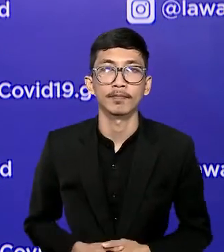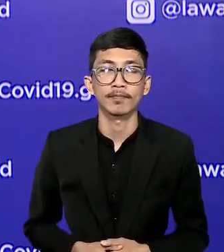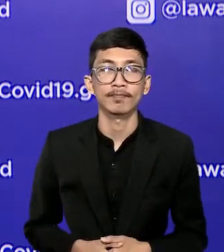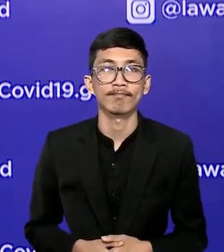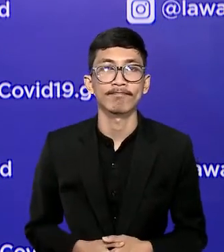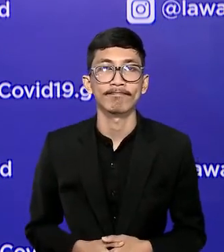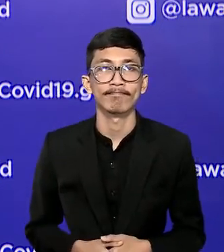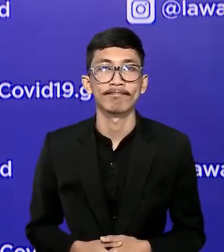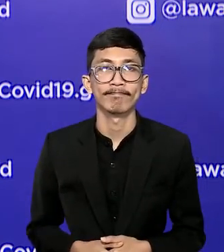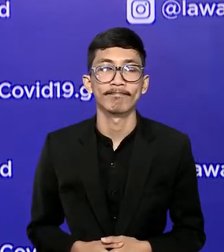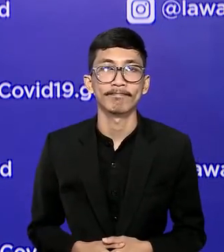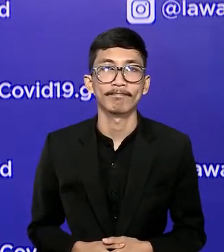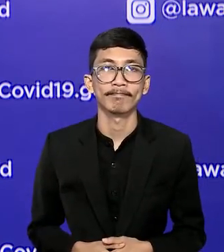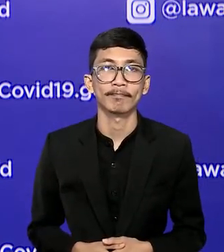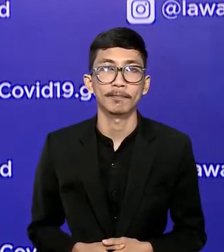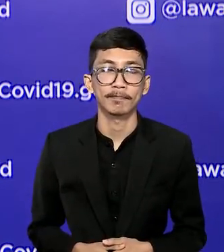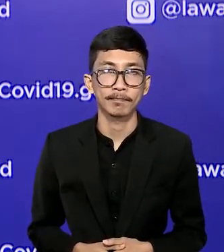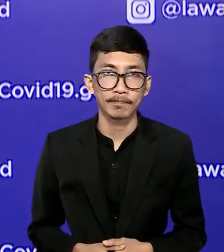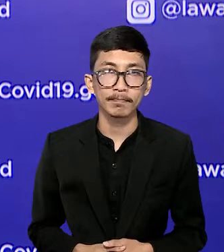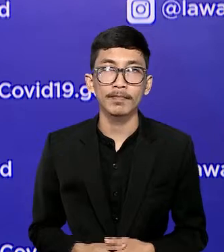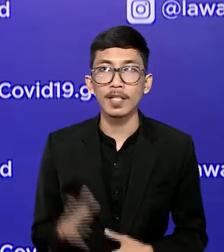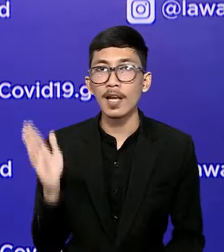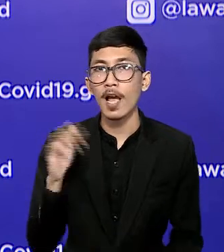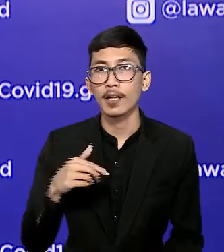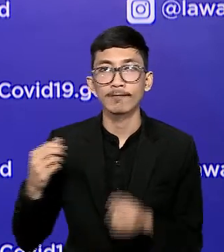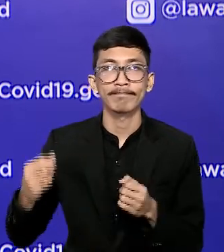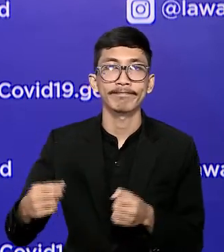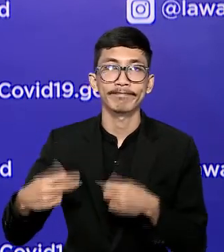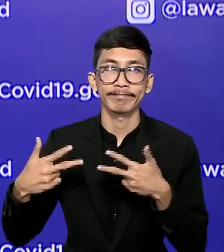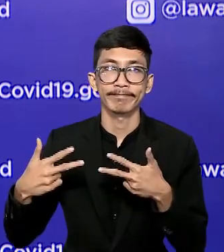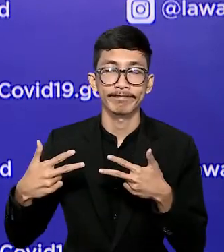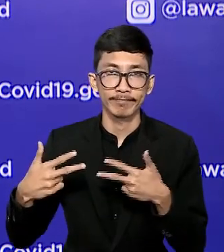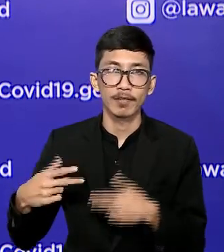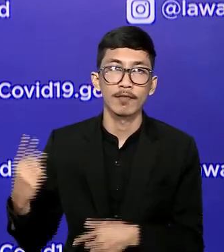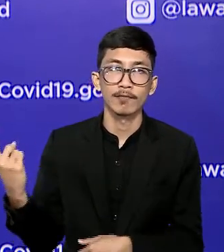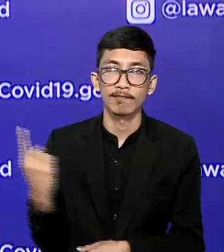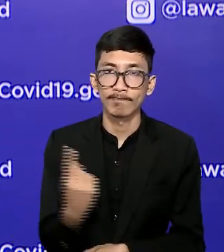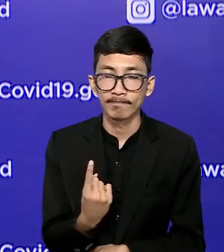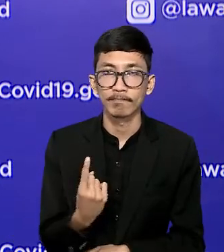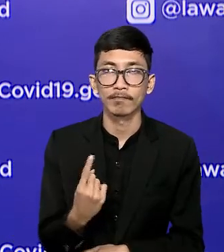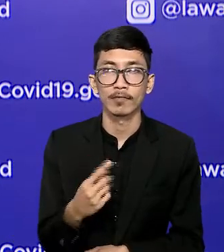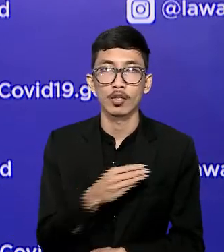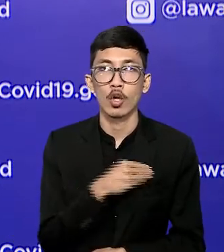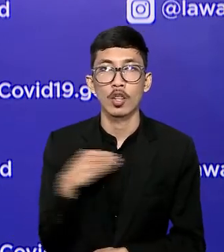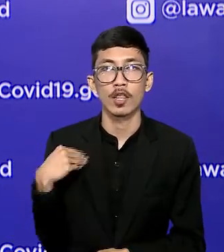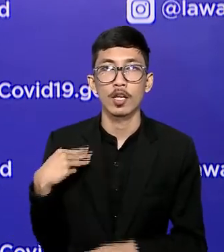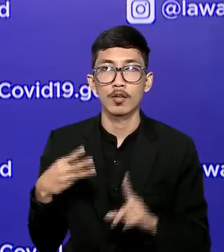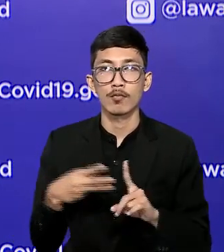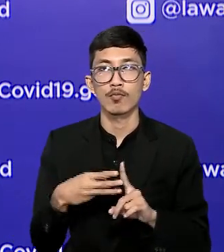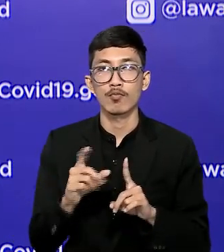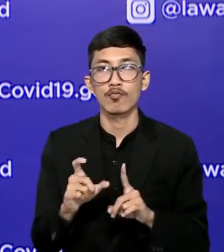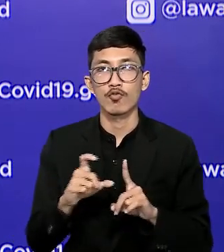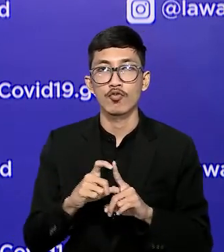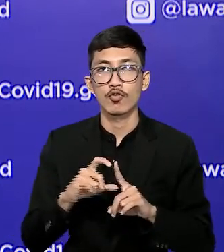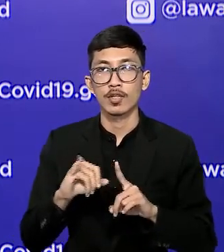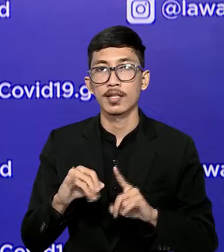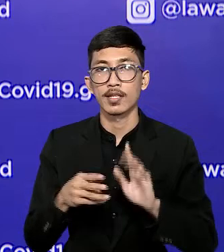telah bersama kita pada kesempatan hari ini melalui video conference narasumber yang pertama ada Doktor dokter Budiman Bella